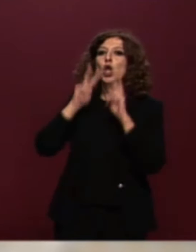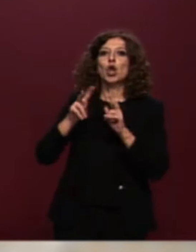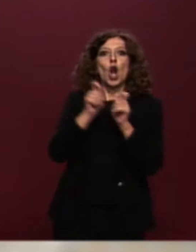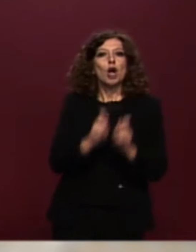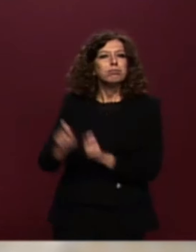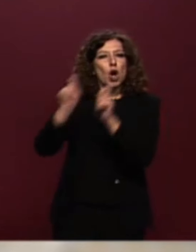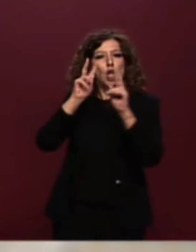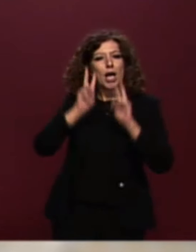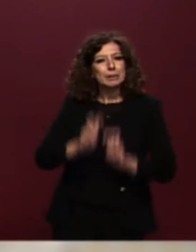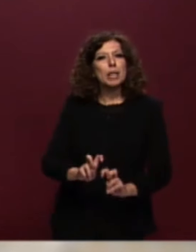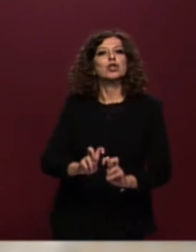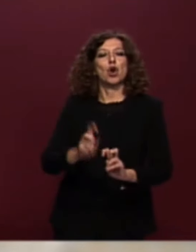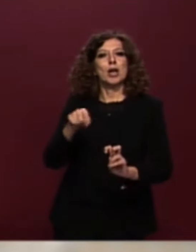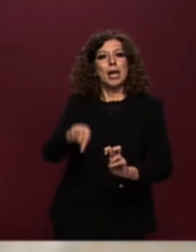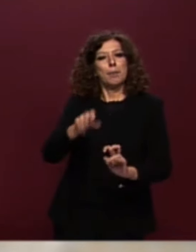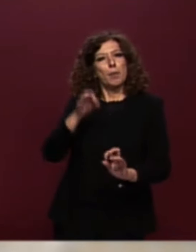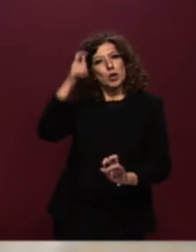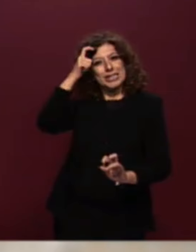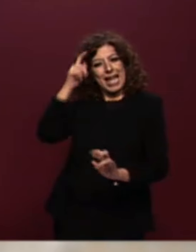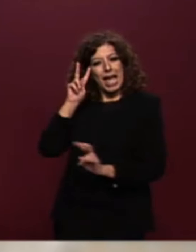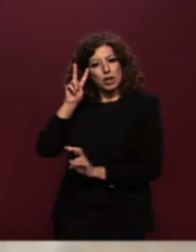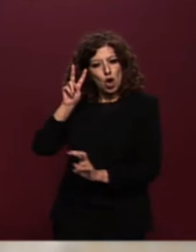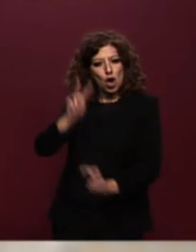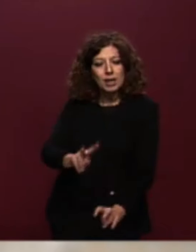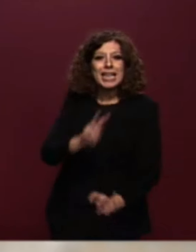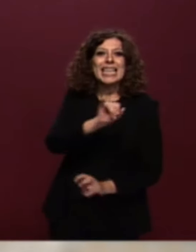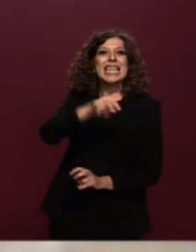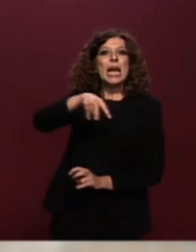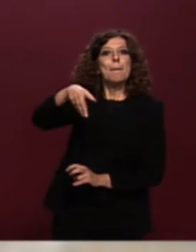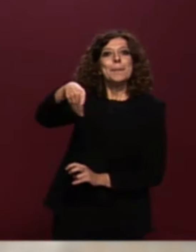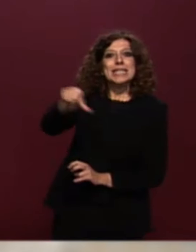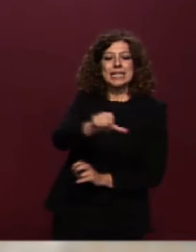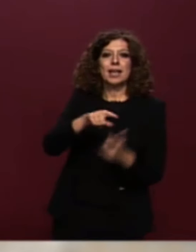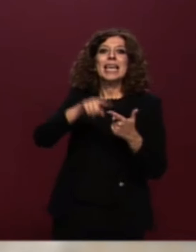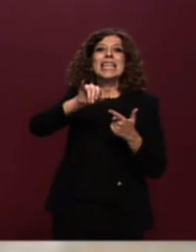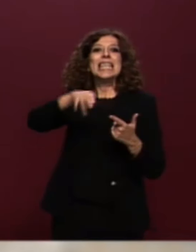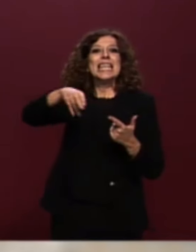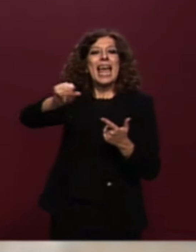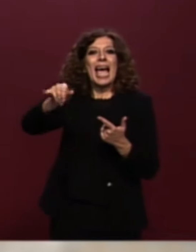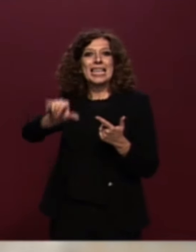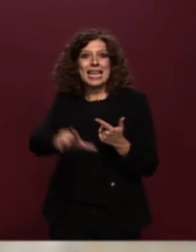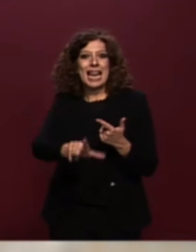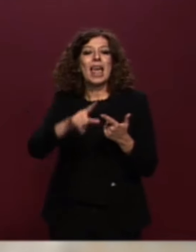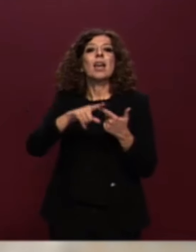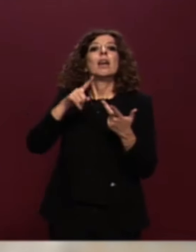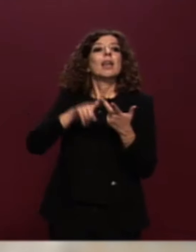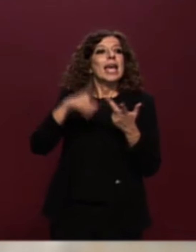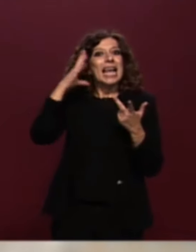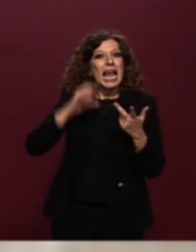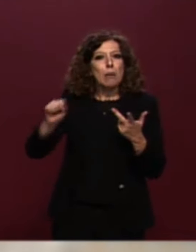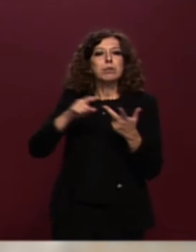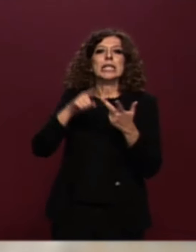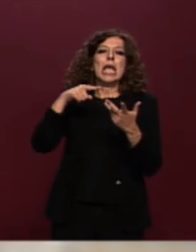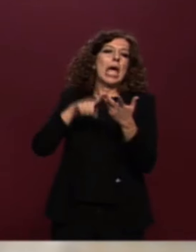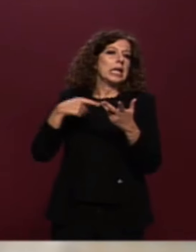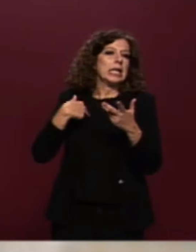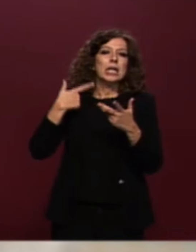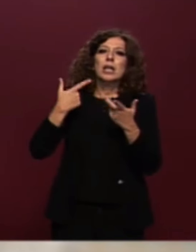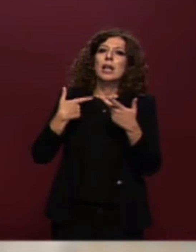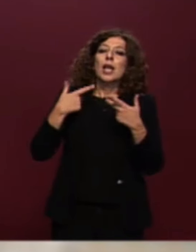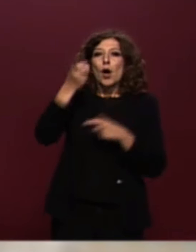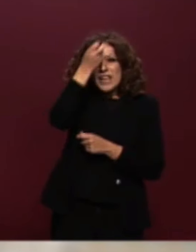dello Stato nelle sue articolazioni, dall'INPS all'INAIL, dall'Ispettorato del Lavoro all'Arma dei Carabinieri, dalla Guardia di Finanza ai Vigili